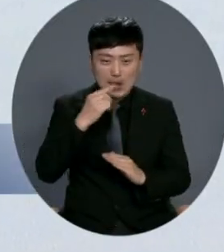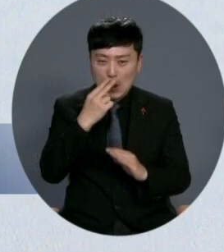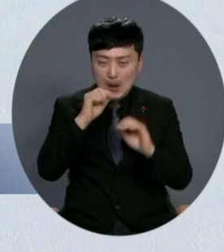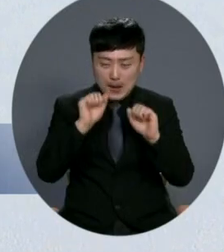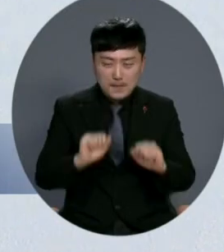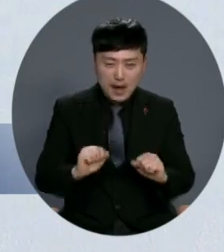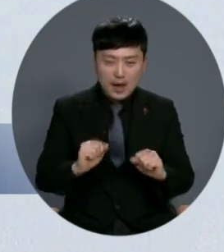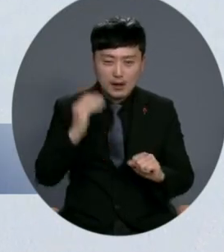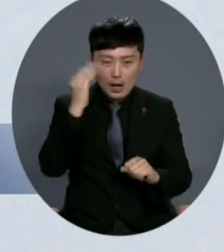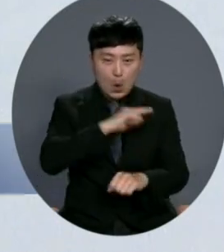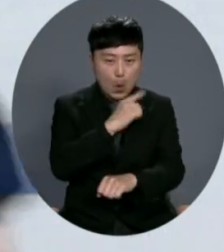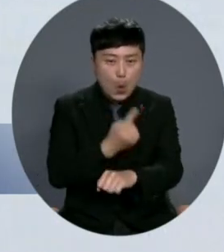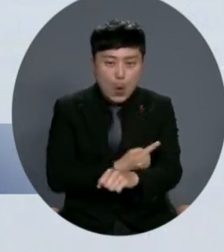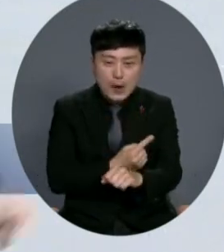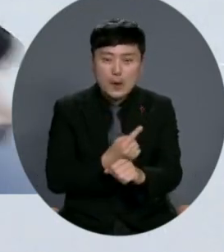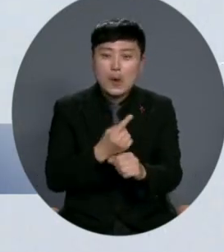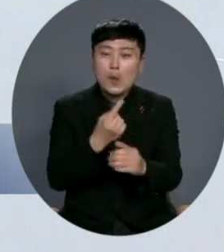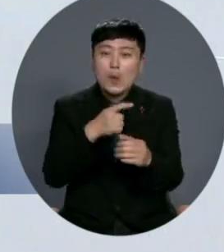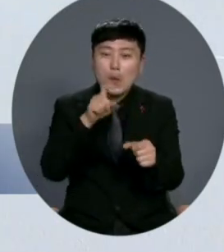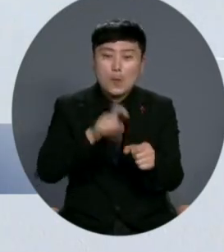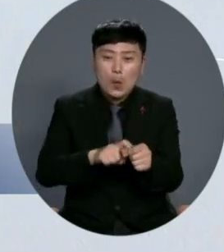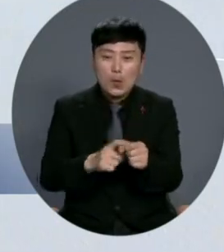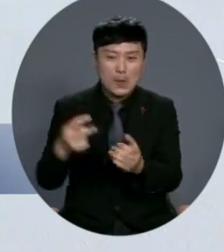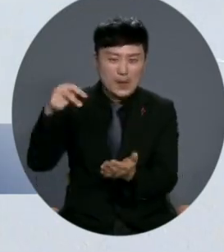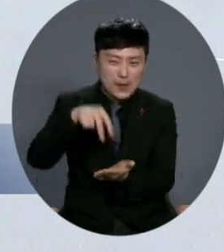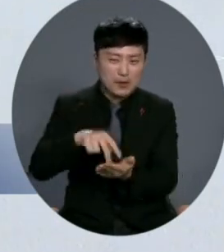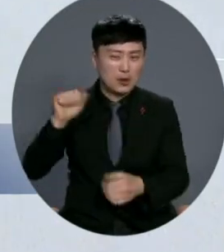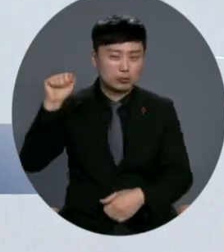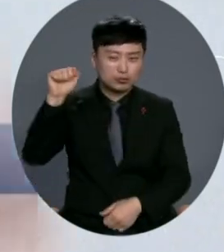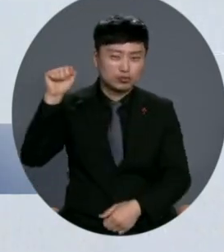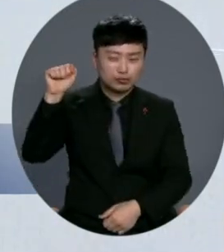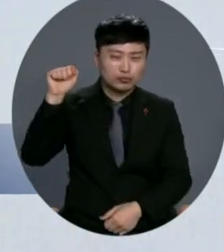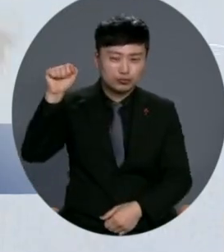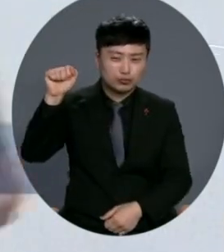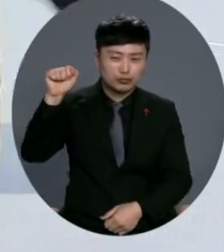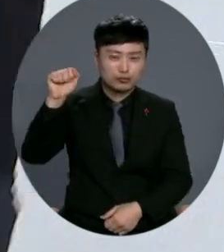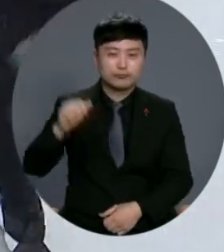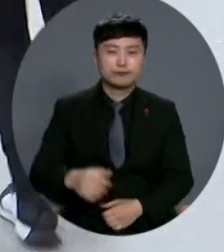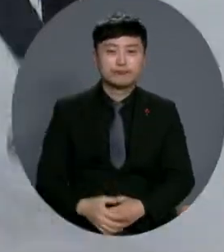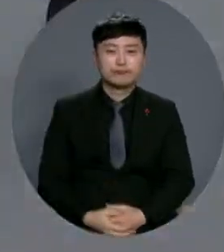위하여 서슴지 말고 일어서라!